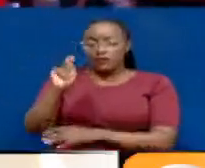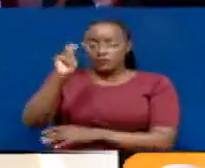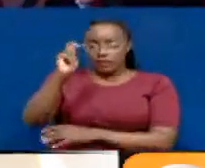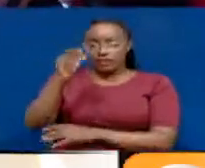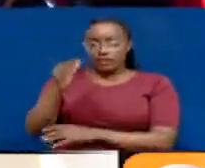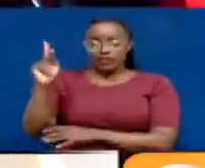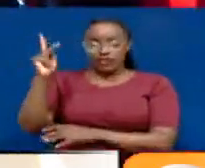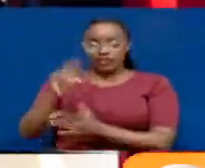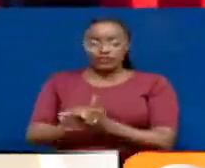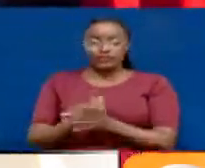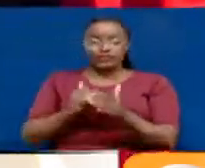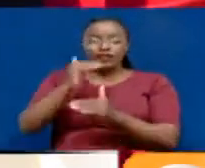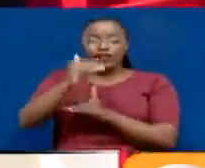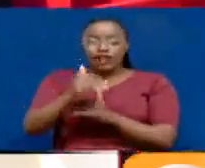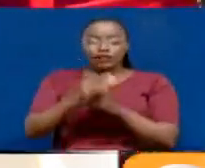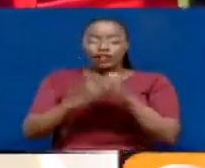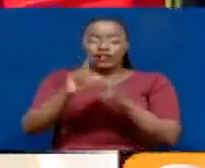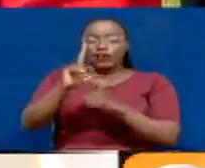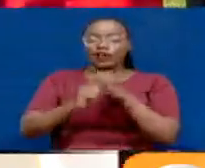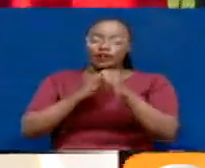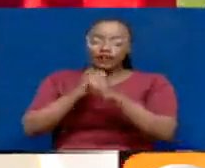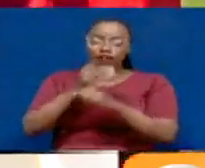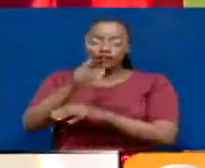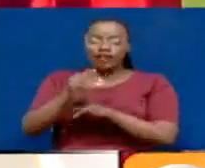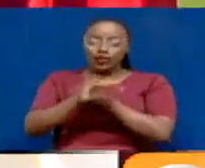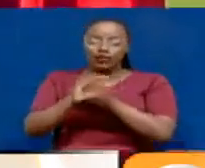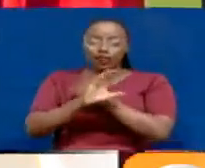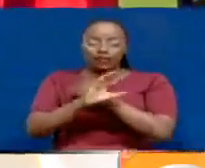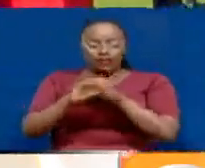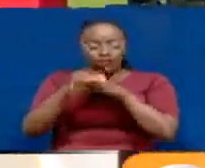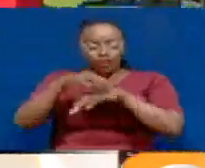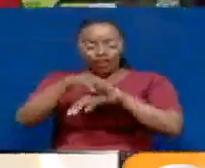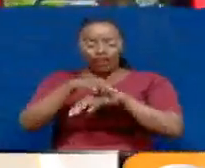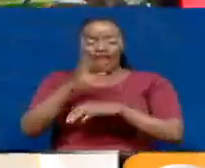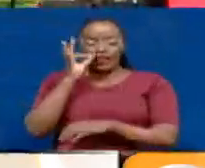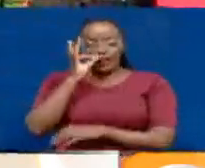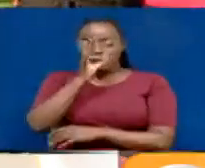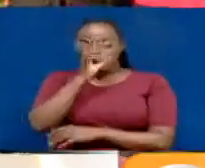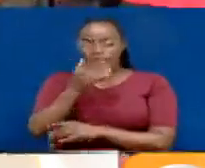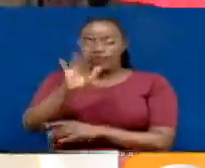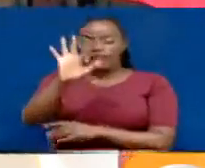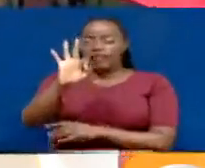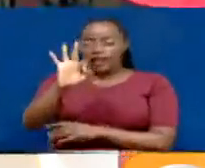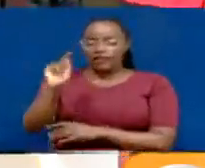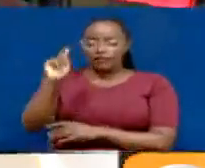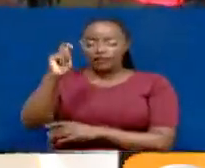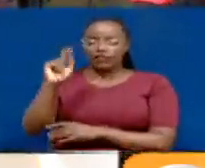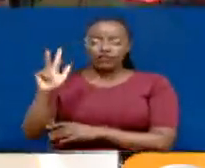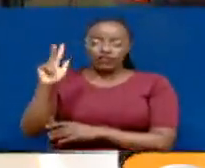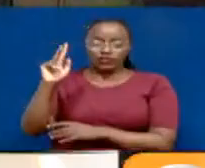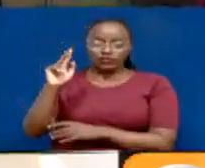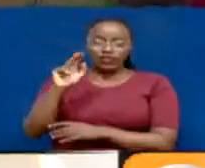ikulu. Baada ya miaka 91 humu ulimwenguni, Rais Mwai Kibaki, rais wa tatu wa Jamhuri ya